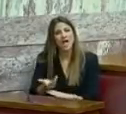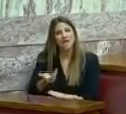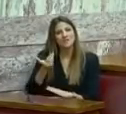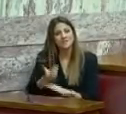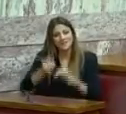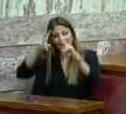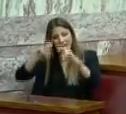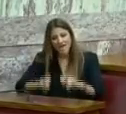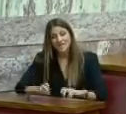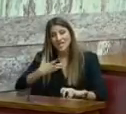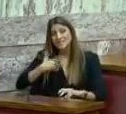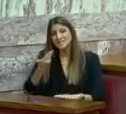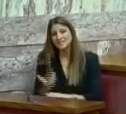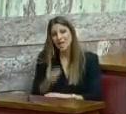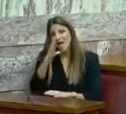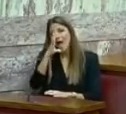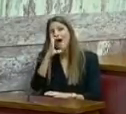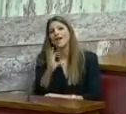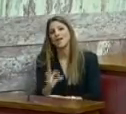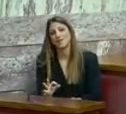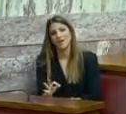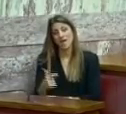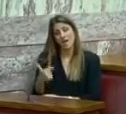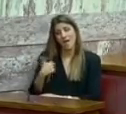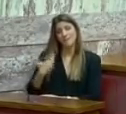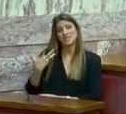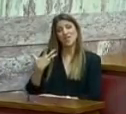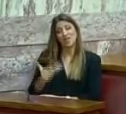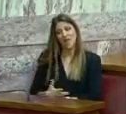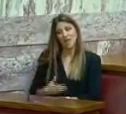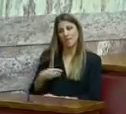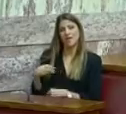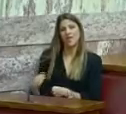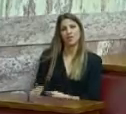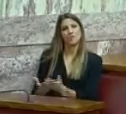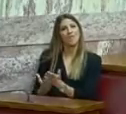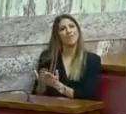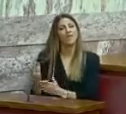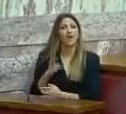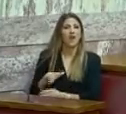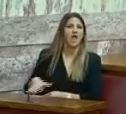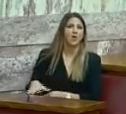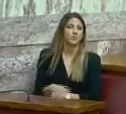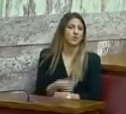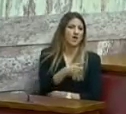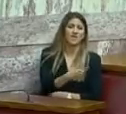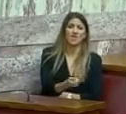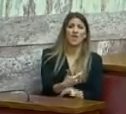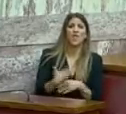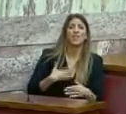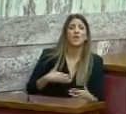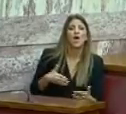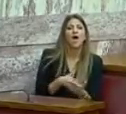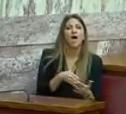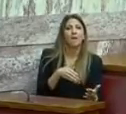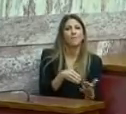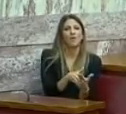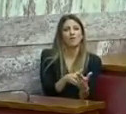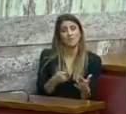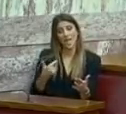επίσημο τρόπο, τουλάχιστον από το 2010, στις αντίστοιχες επιτροπές της